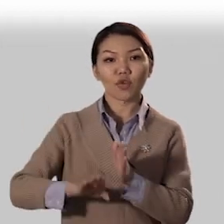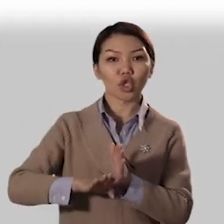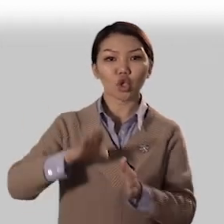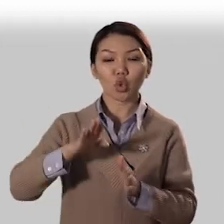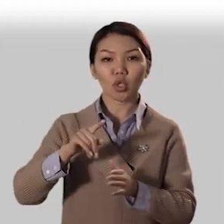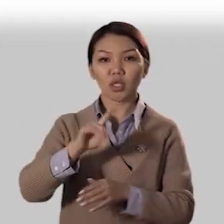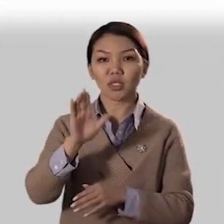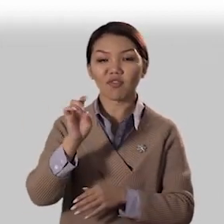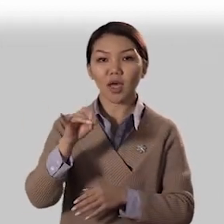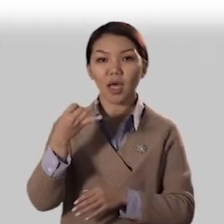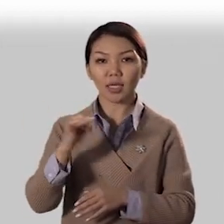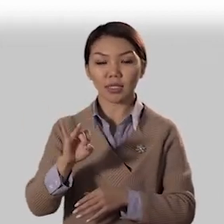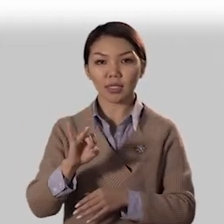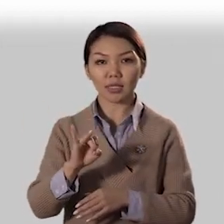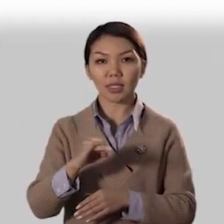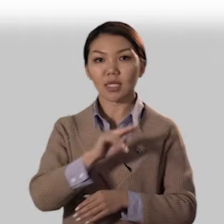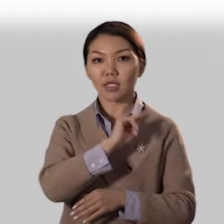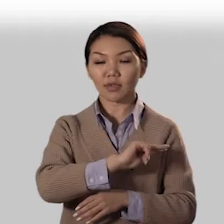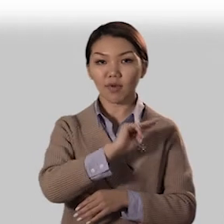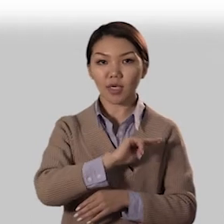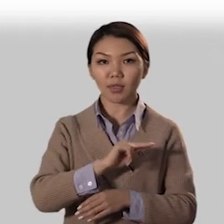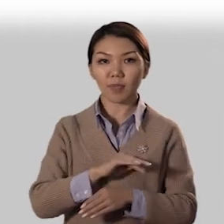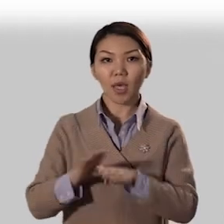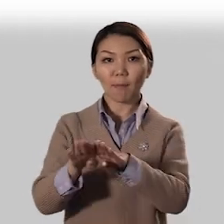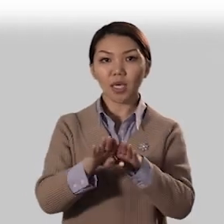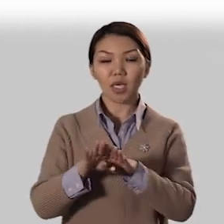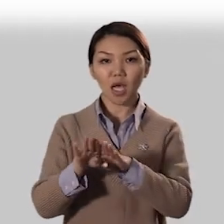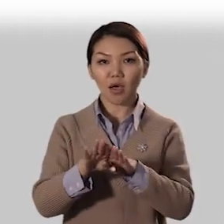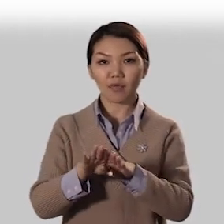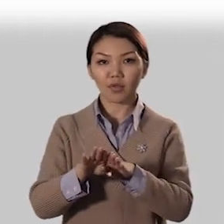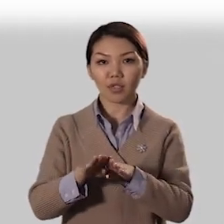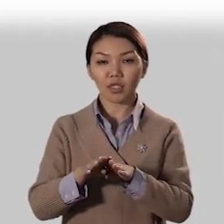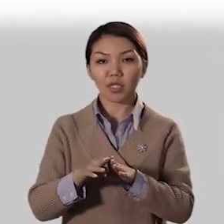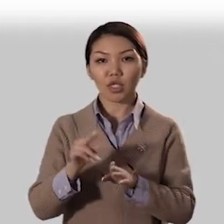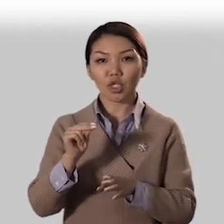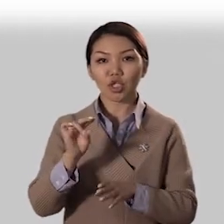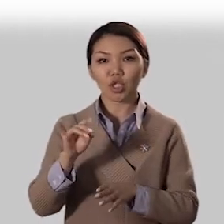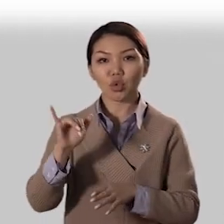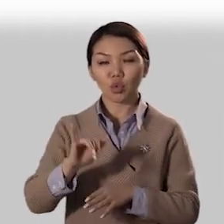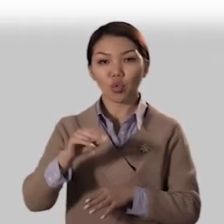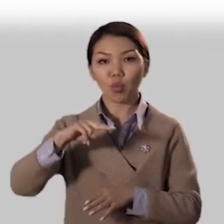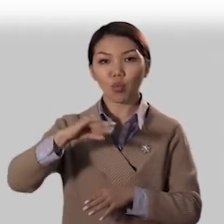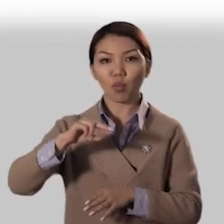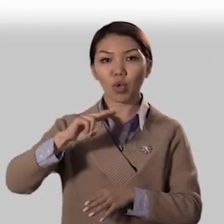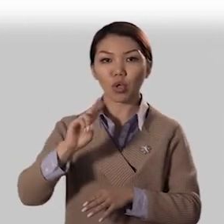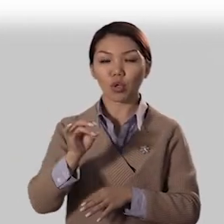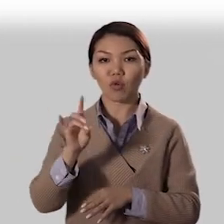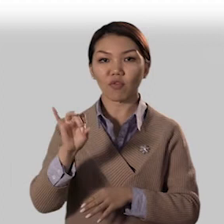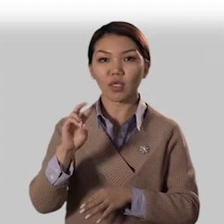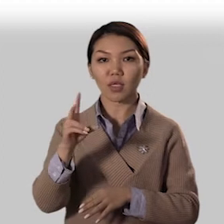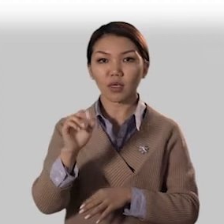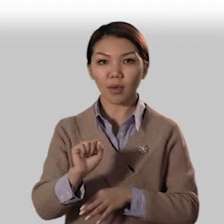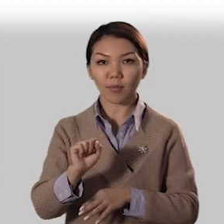канском и бухарском ханствах приравнивалась к чину полковника слова в